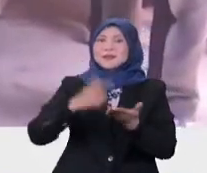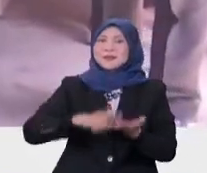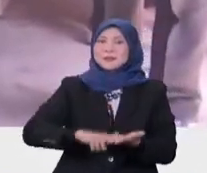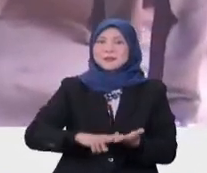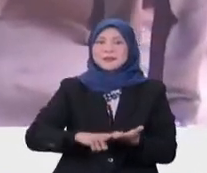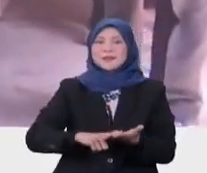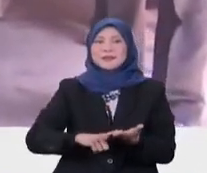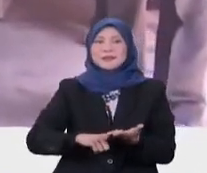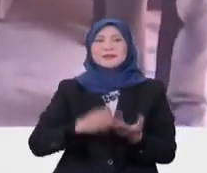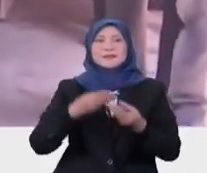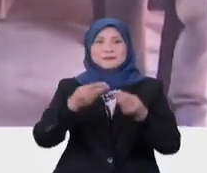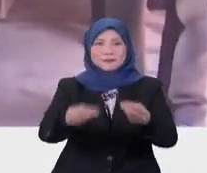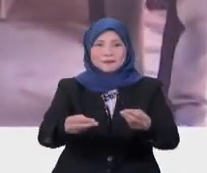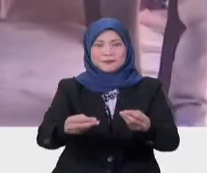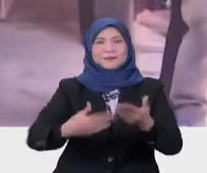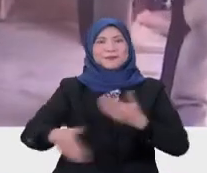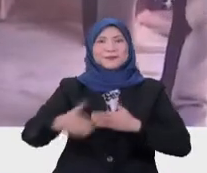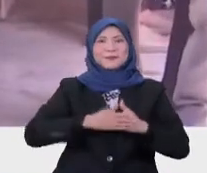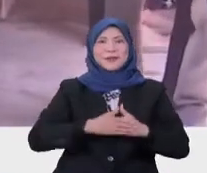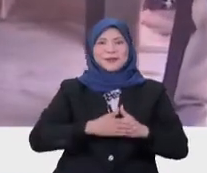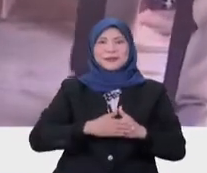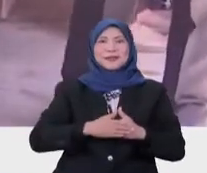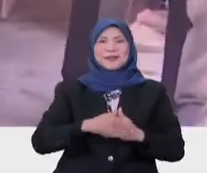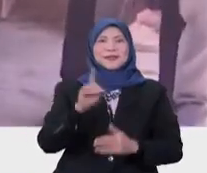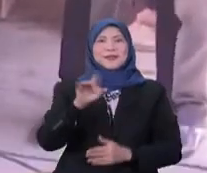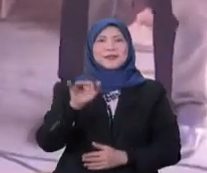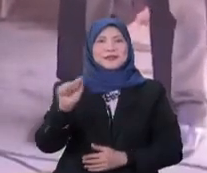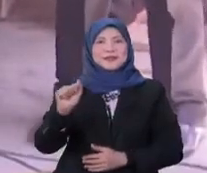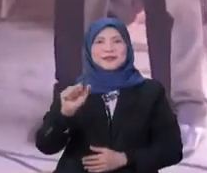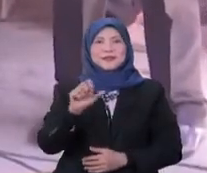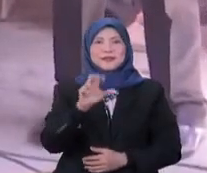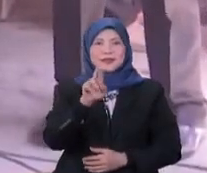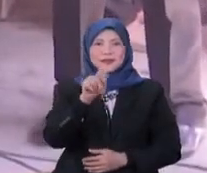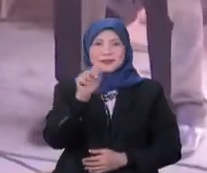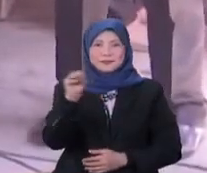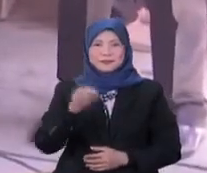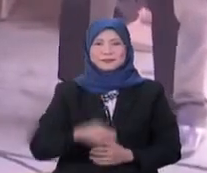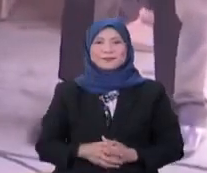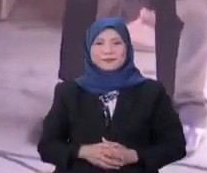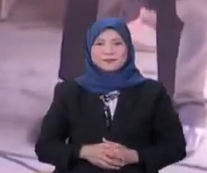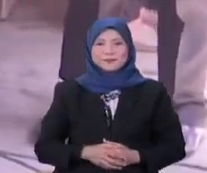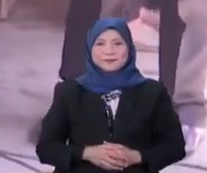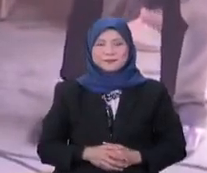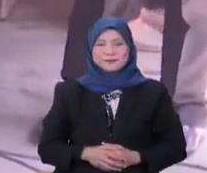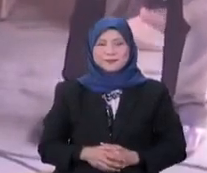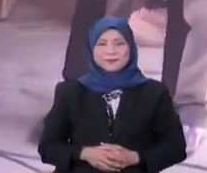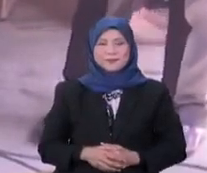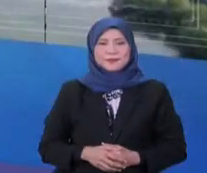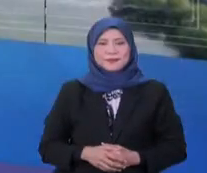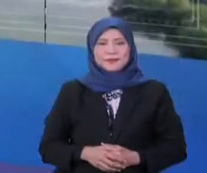yang dapat kami berikan. Kembali bersama dia di studio. Silakan.